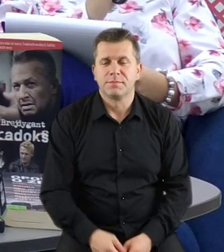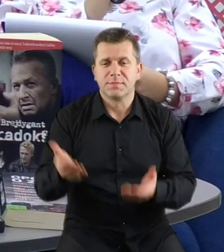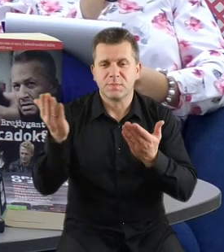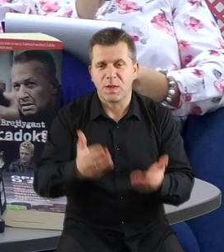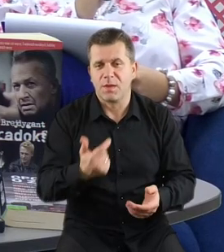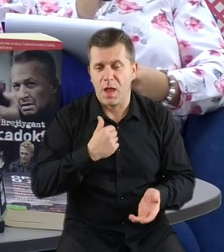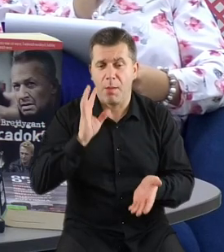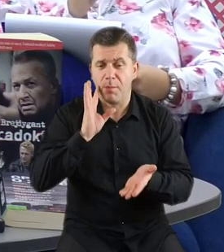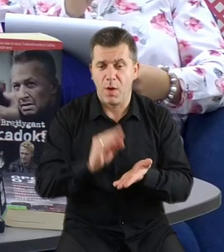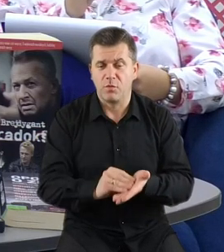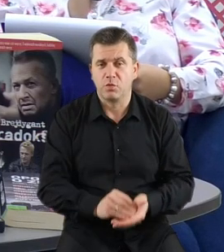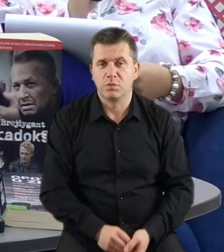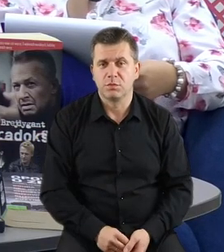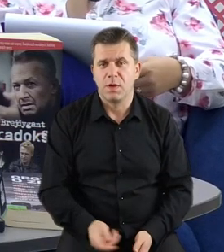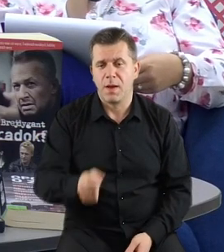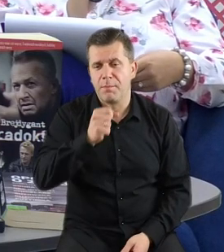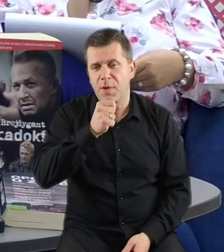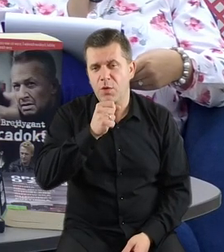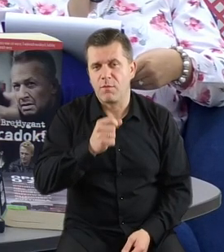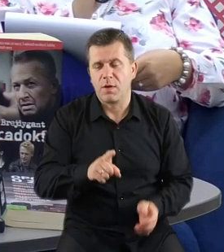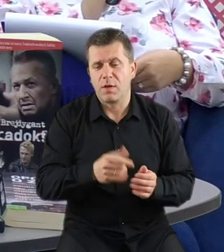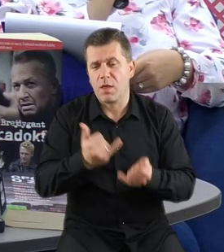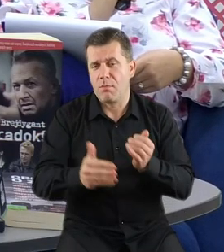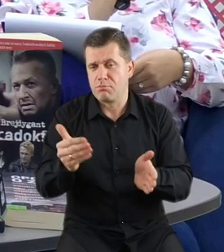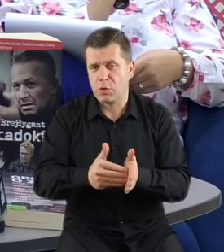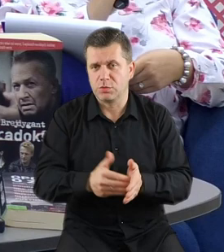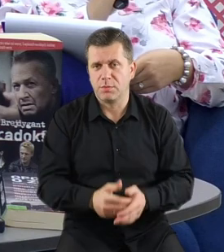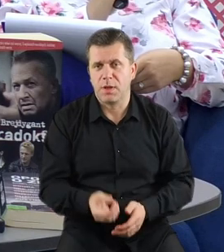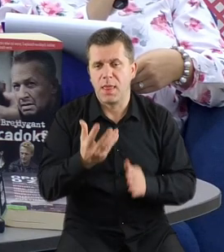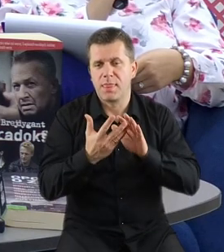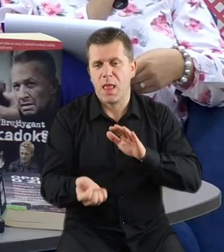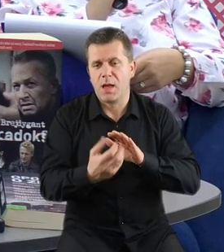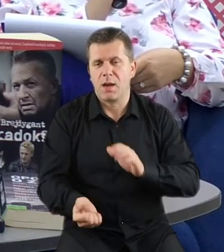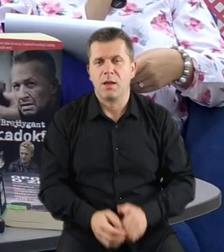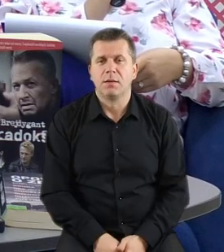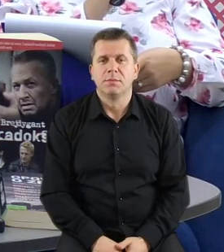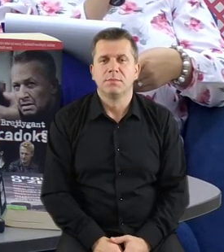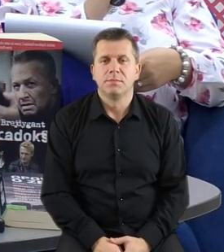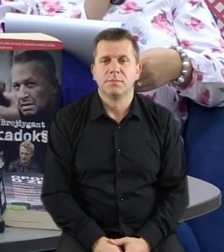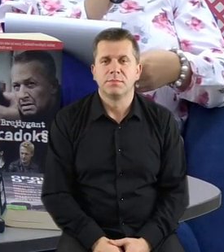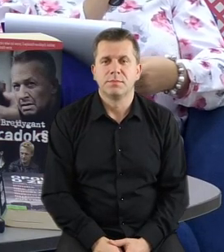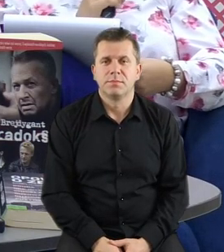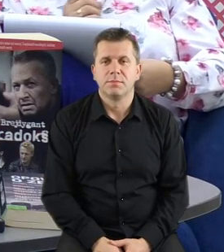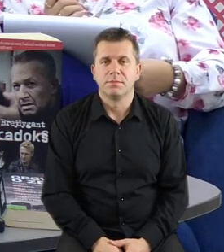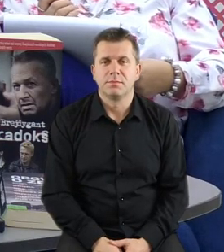Zapraszam, ja powtórzę przez mikrofon dla potrzeby nagrania.